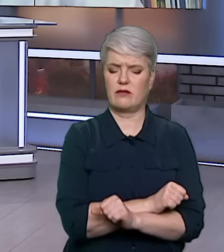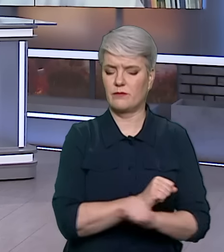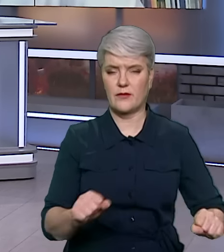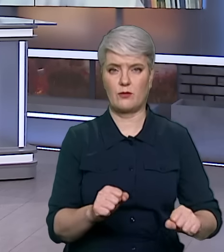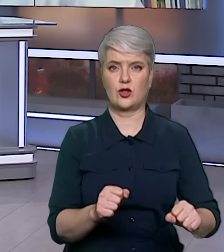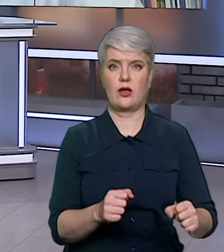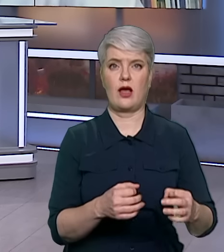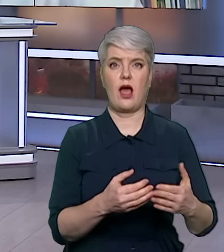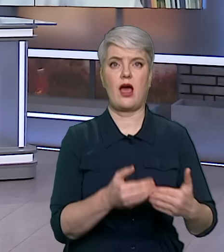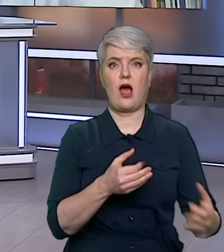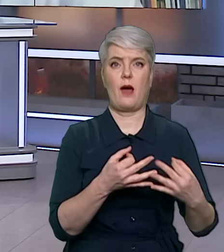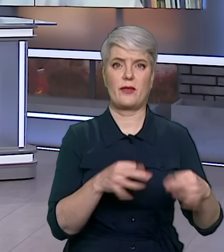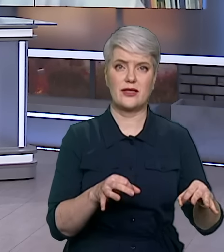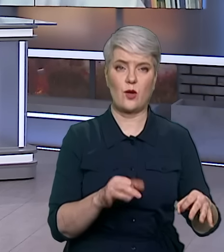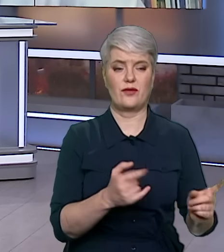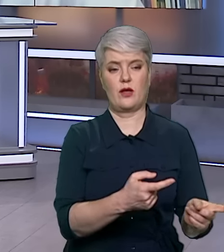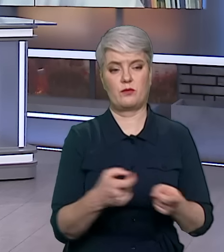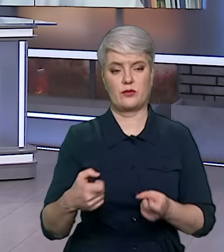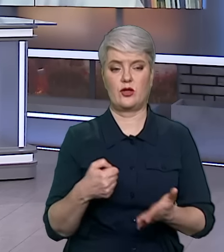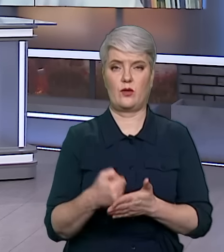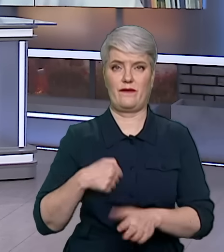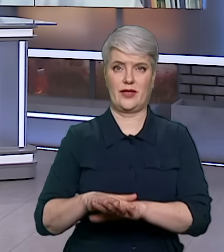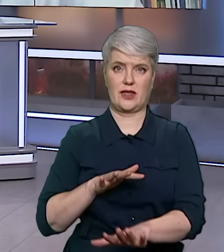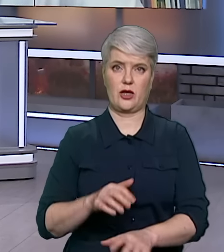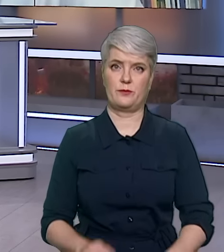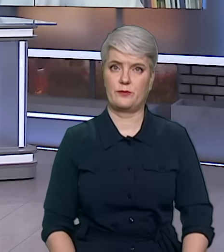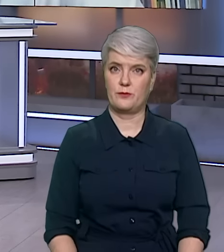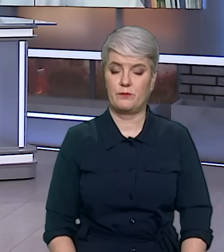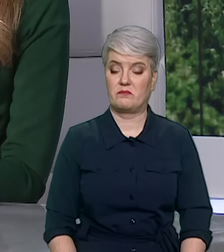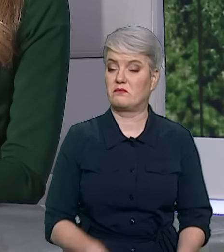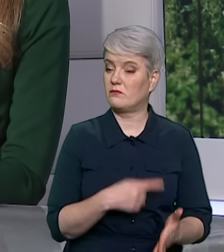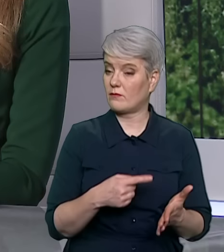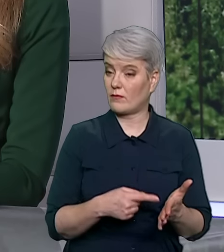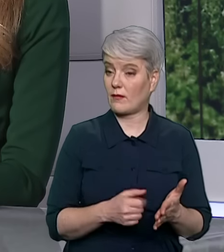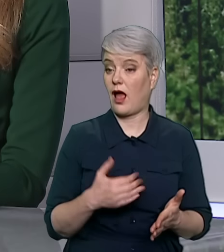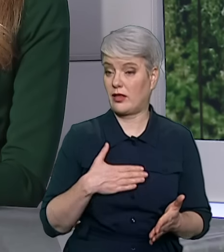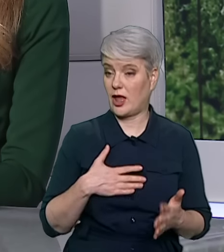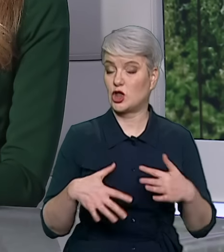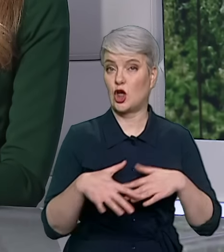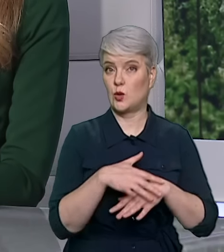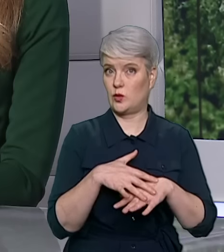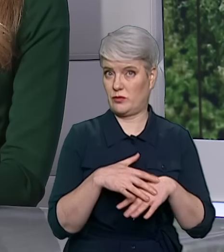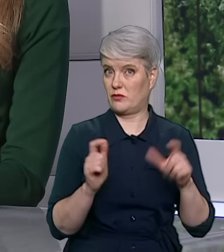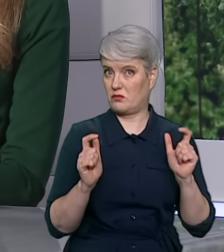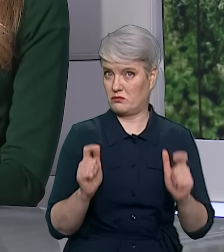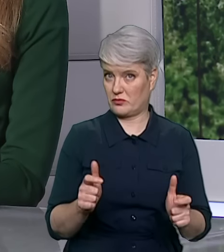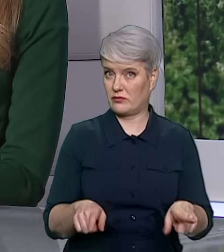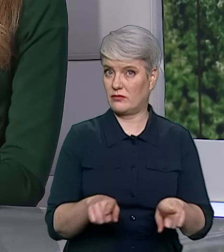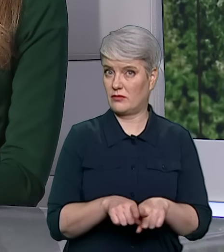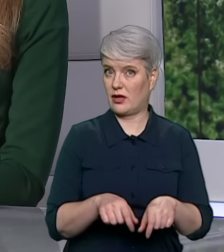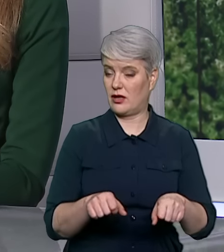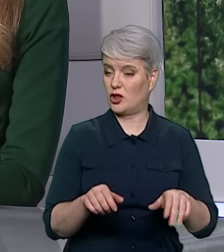до війська. Скажіть, будь ласка, як ви вважаєте, чи наше суспільство готове до такого рішення?